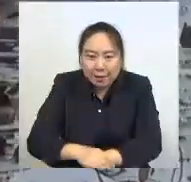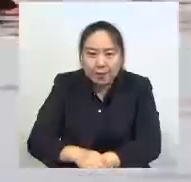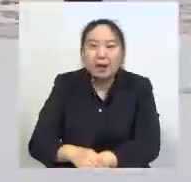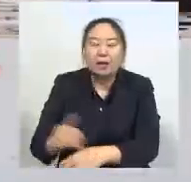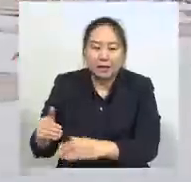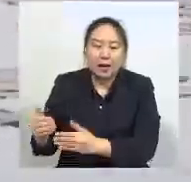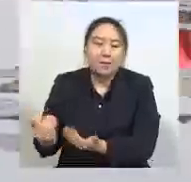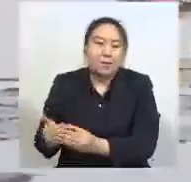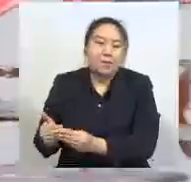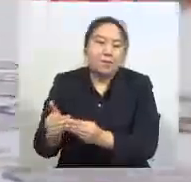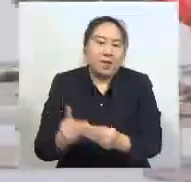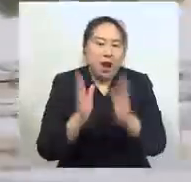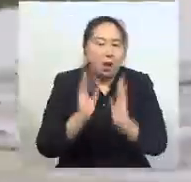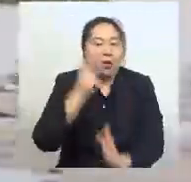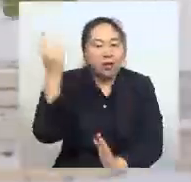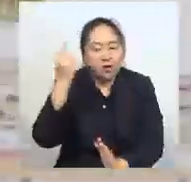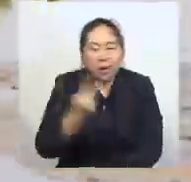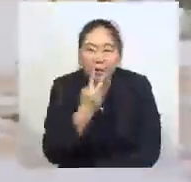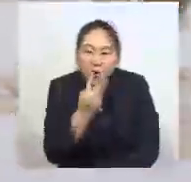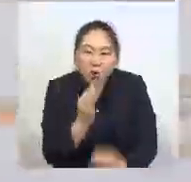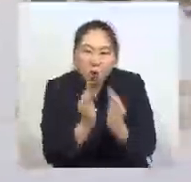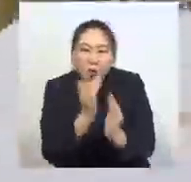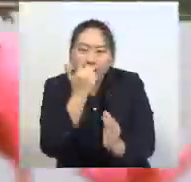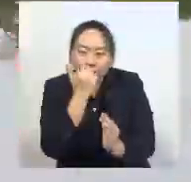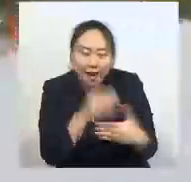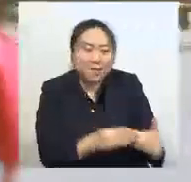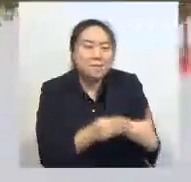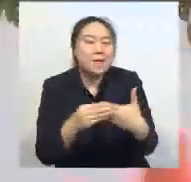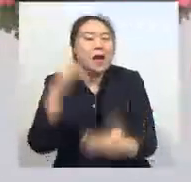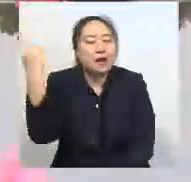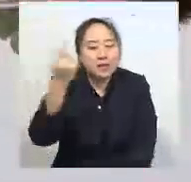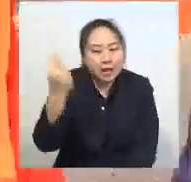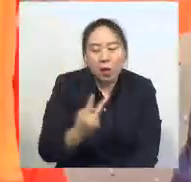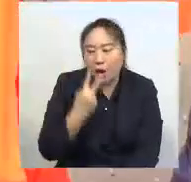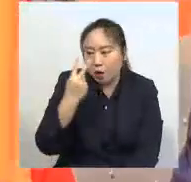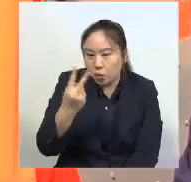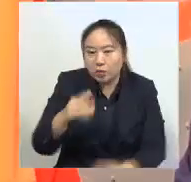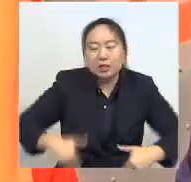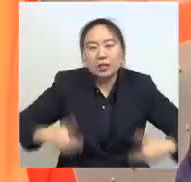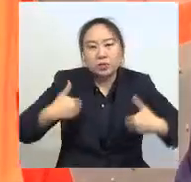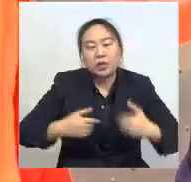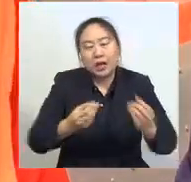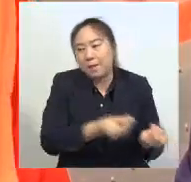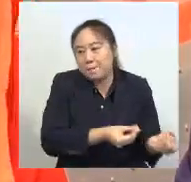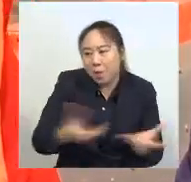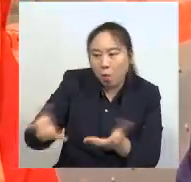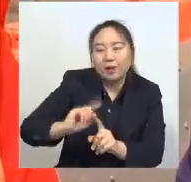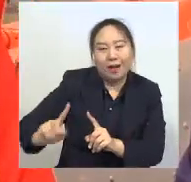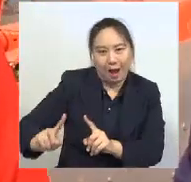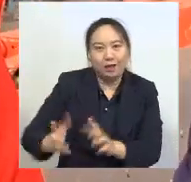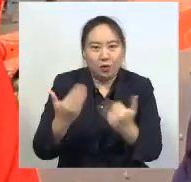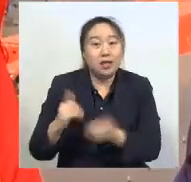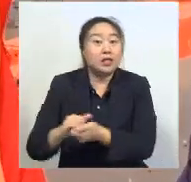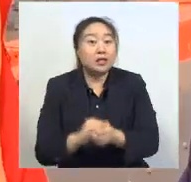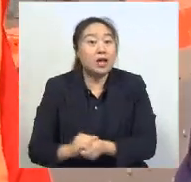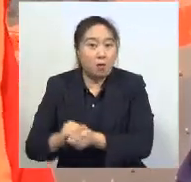งามของดอกบัวแดงอย่างใกล้ชิดและสัมผัสวิถีชีวิตการหาเลี้ยงชีพของประมงพื้นบ้าน ส่วนร่วมก็คือให้ชาวประมงพื้นบ้